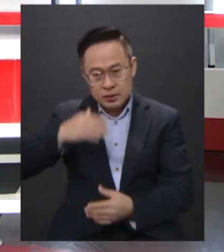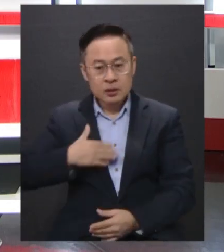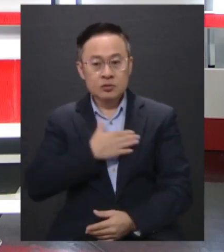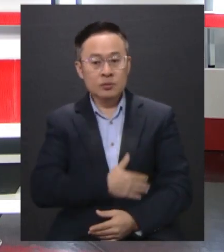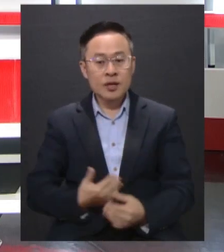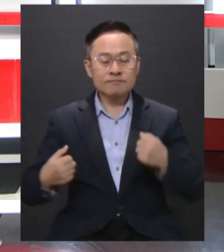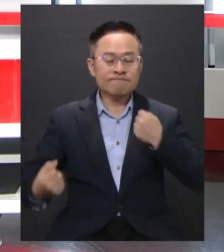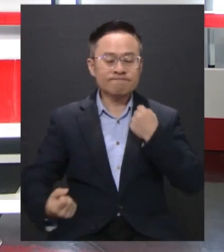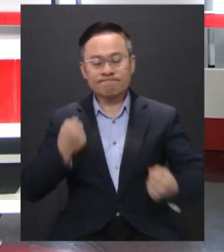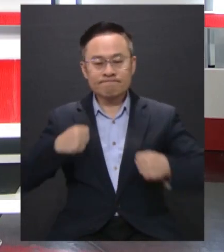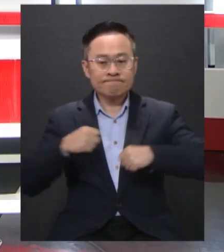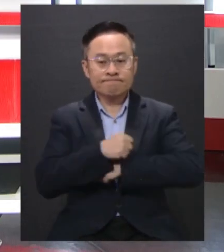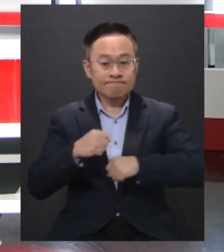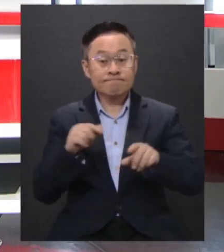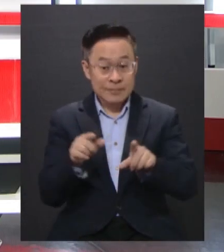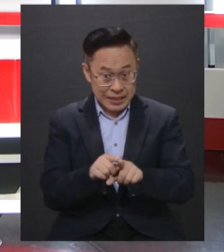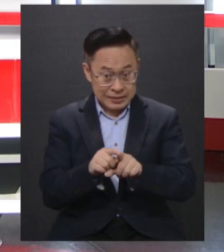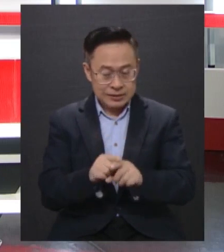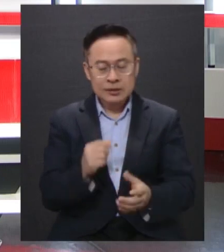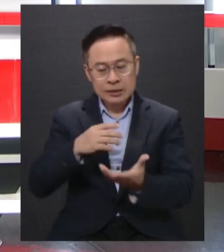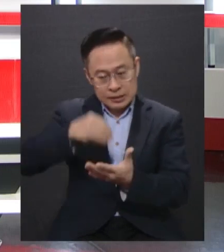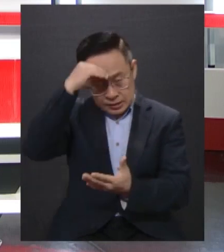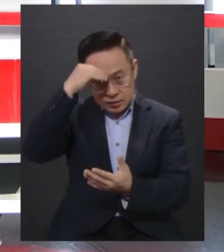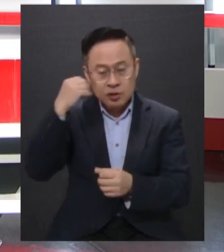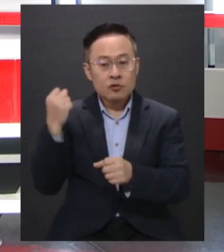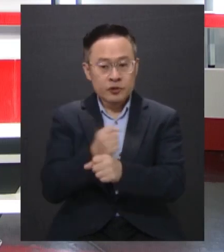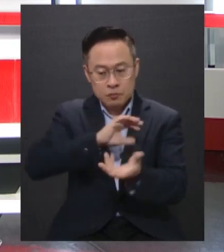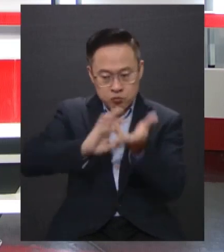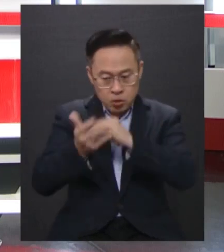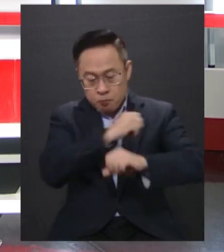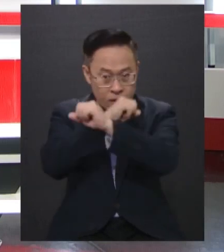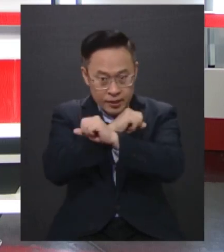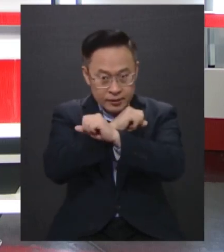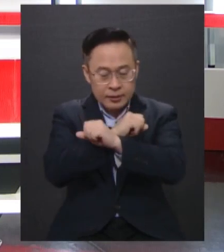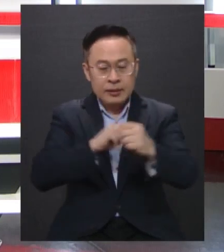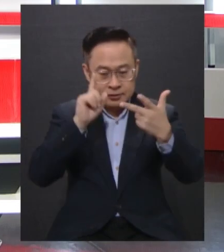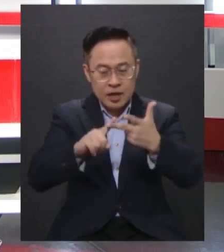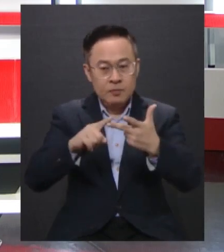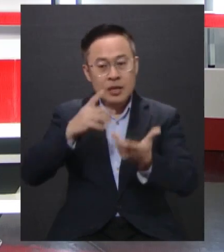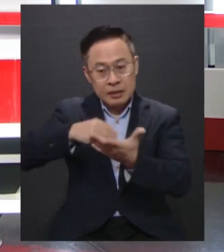ยความแข็งแกร่งแล้วก็ได้ป้องกันตัวด้วยก็ถือว่าเป็นทิศทางที่ดีของการศึกษาไทยที่ได้ร่